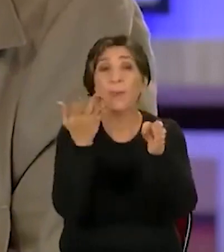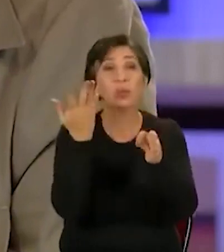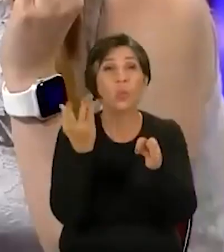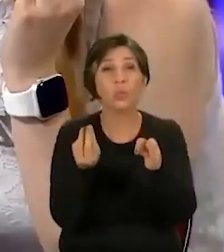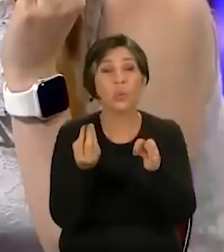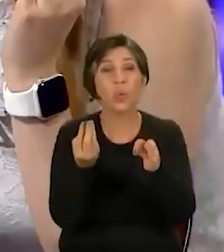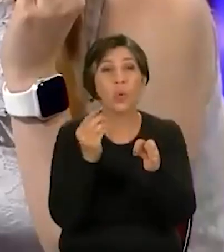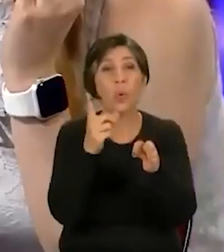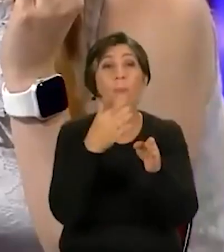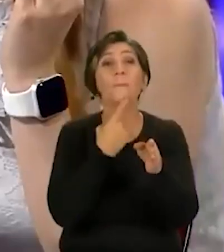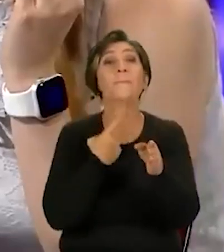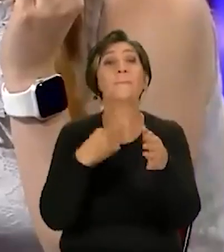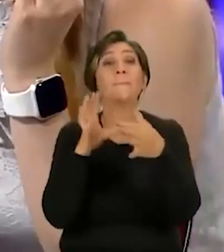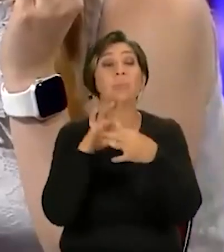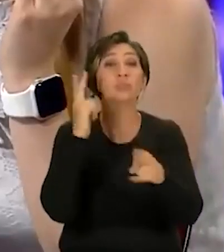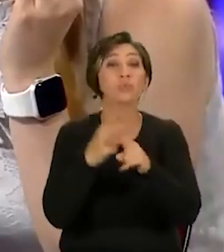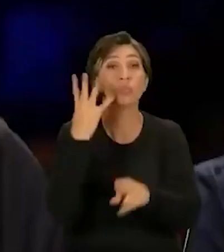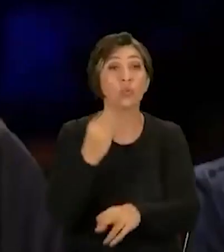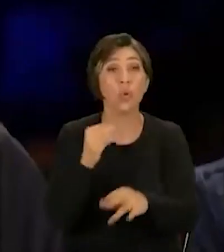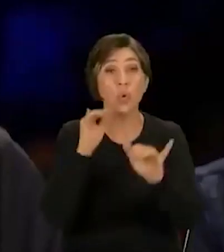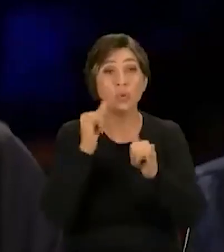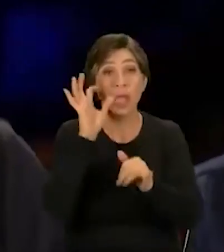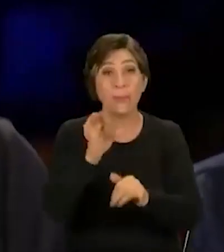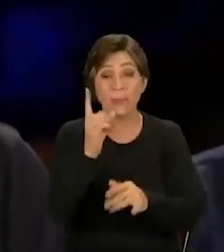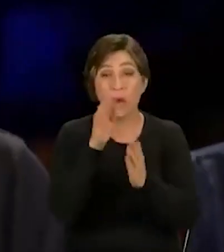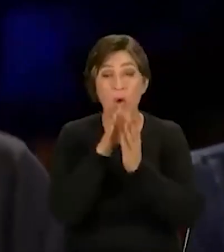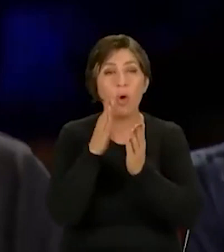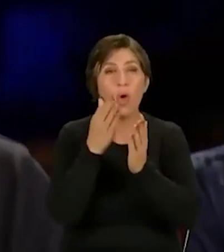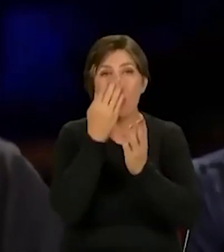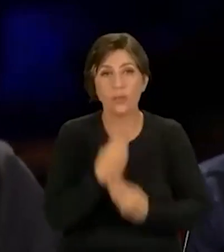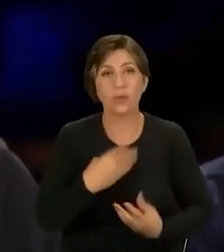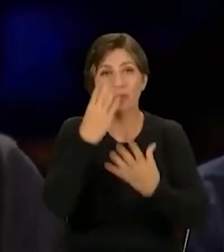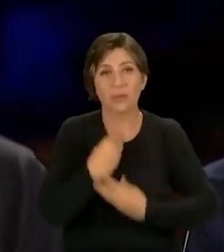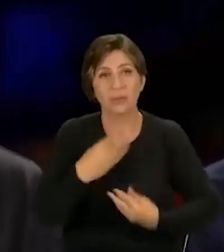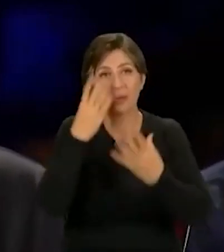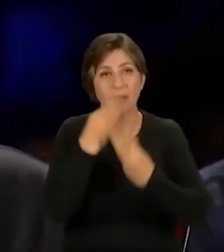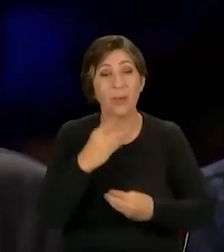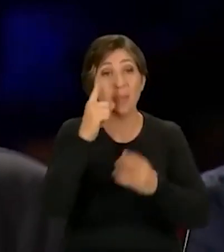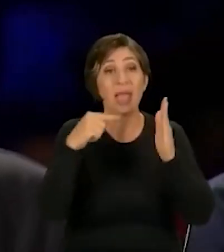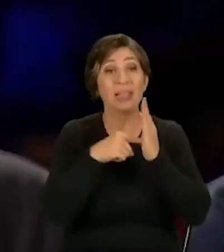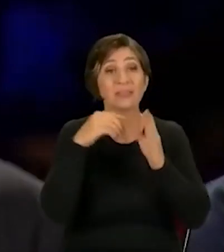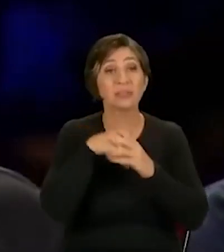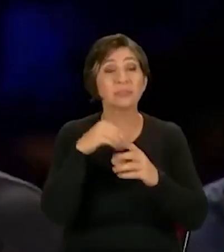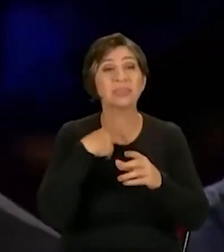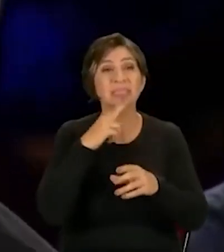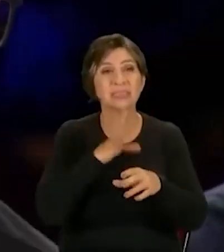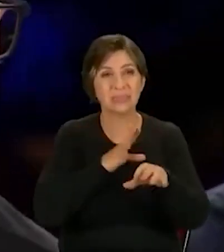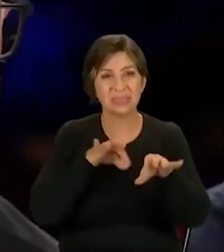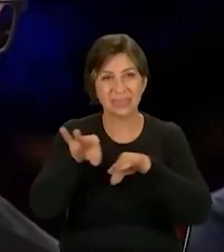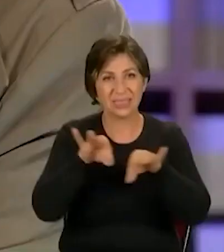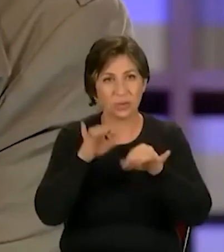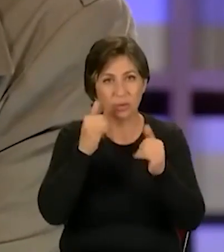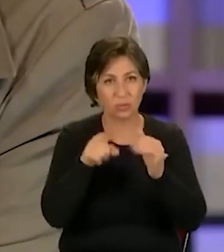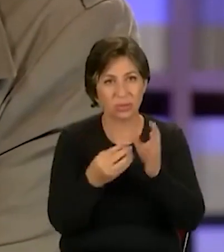oluyor? O bağımlılık haline çok hızlı geliyor. Çünkü oyunda devamlı bir ödülle orada tutuluyoruz. Halbuki bunu bir amaç için yapsanız... Kızımla satranç oynadım bu